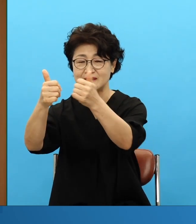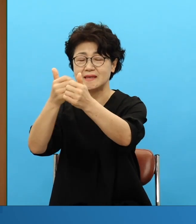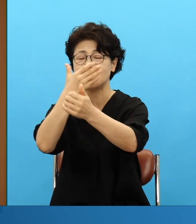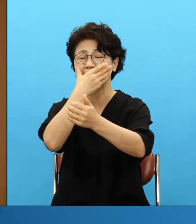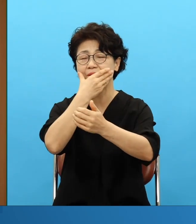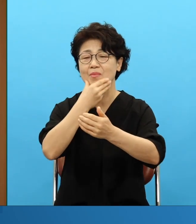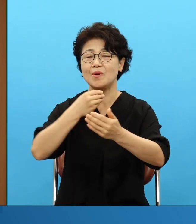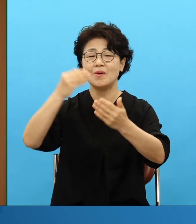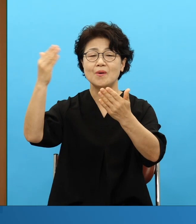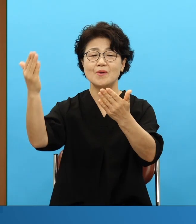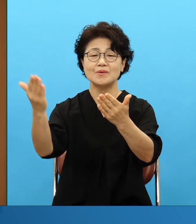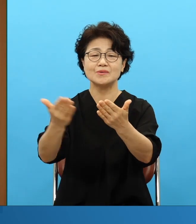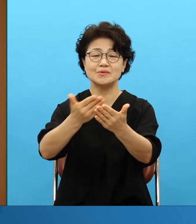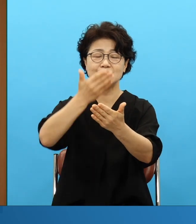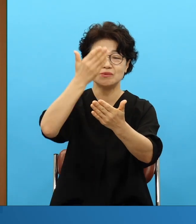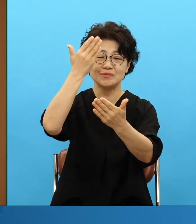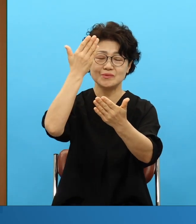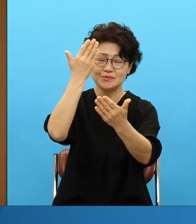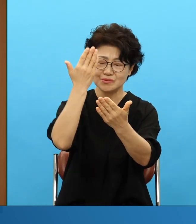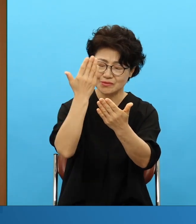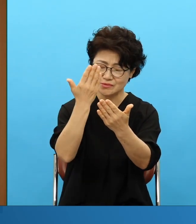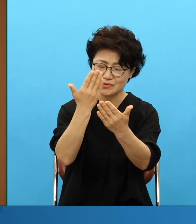왔사오니 복